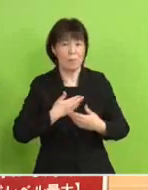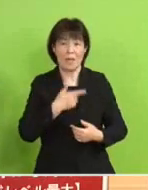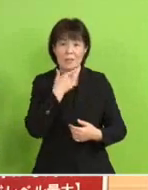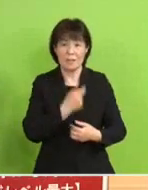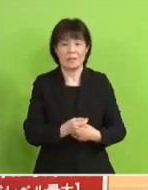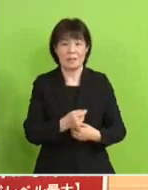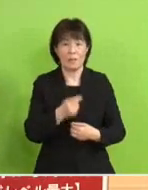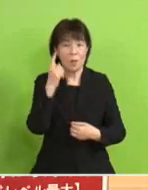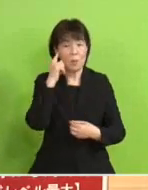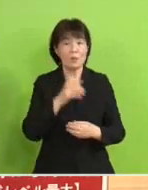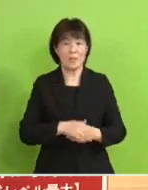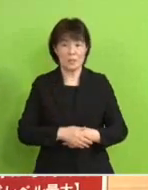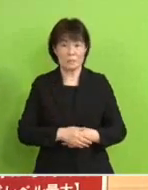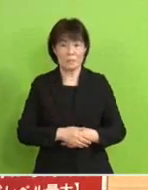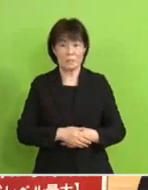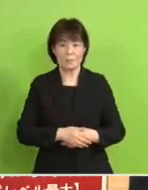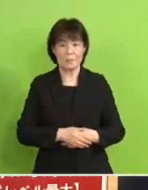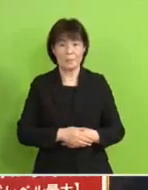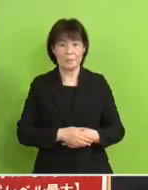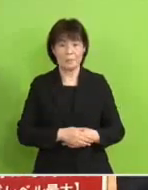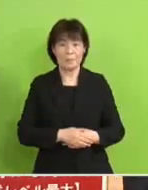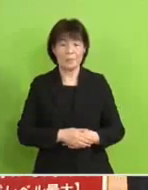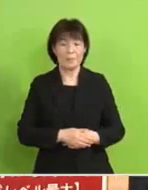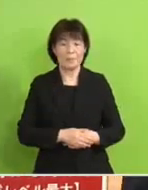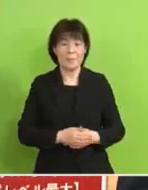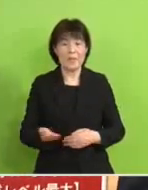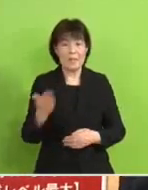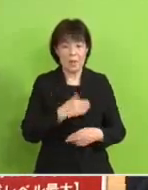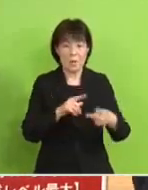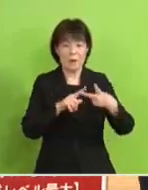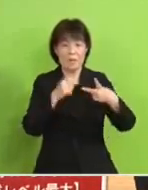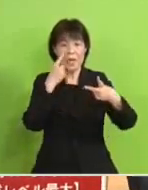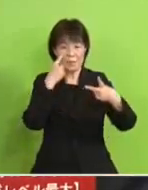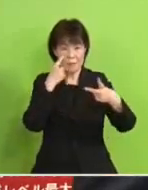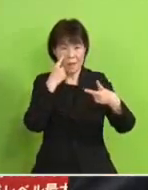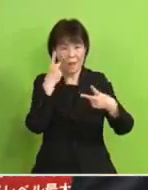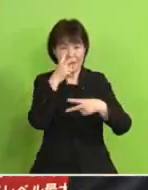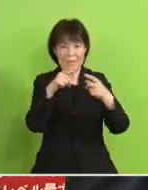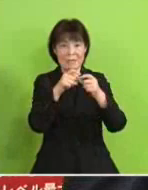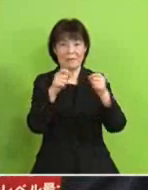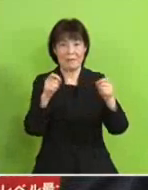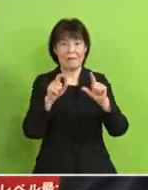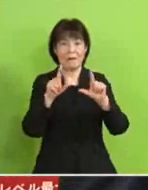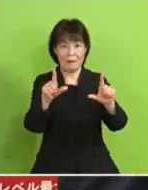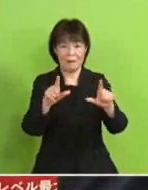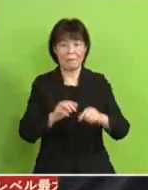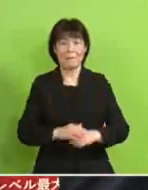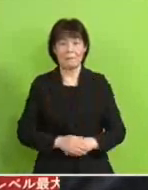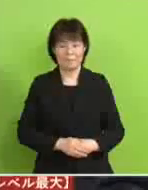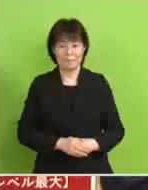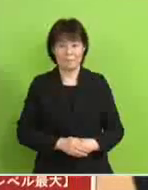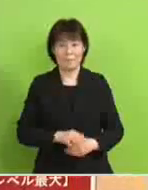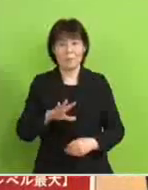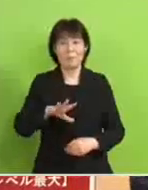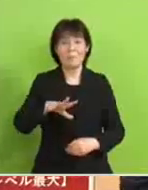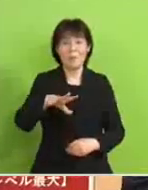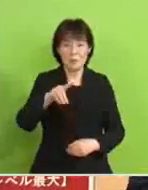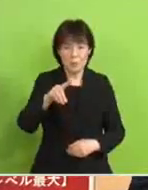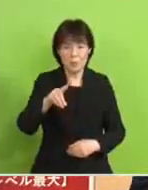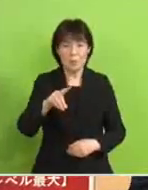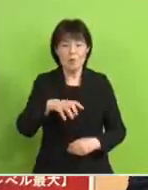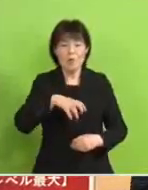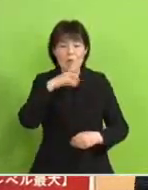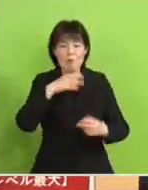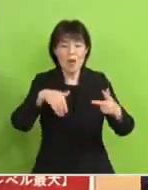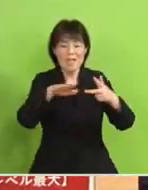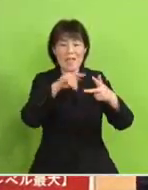ていただきたいと思います。それでは、2つ目の検査結果でございます。まず、